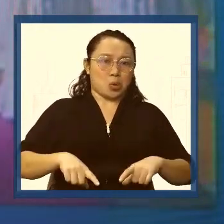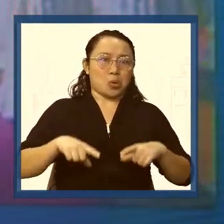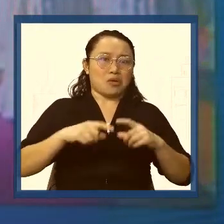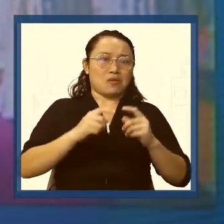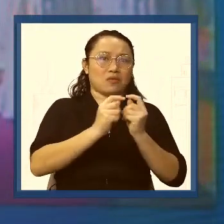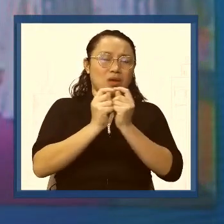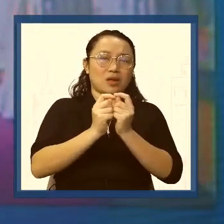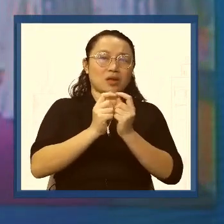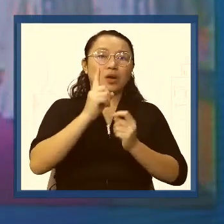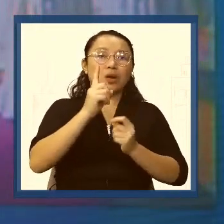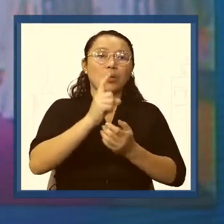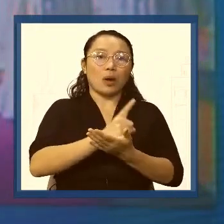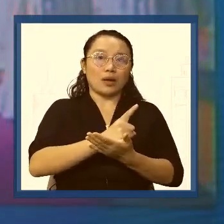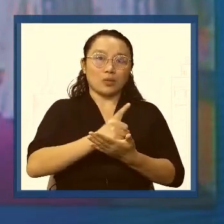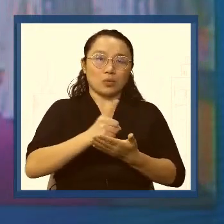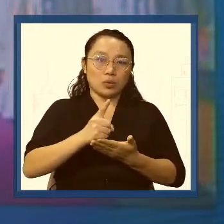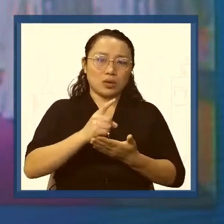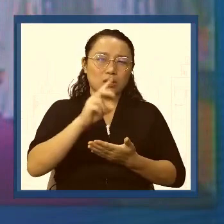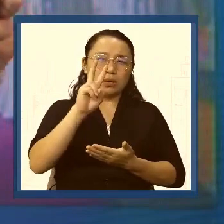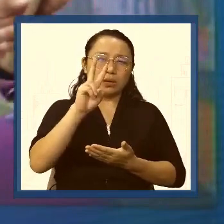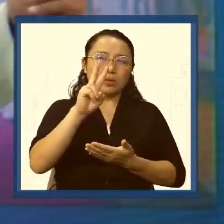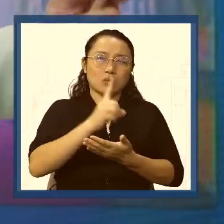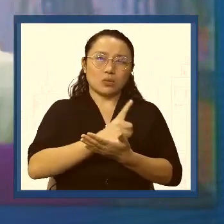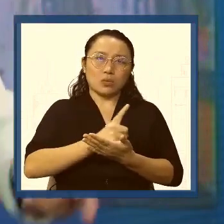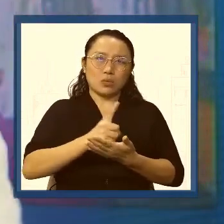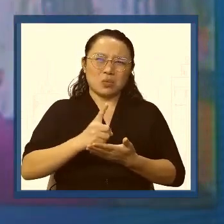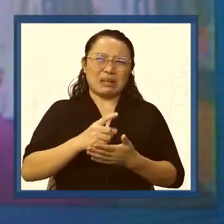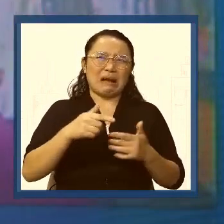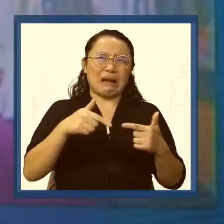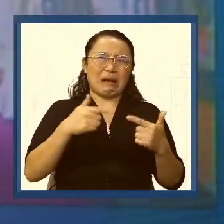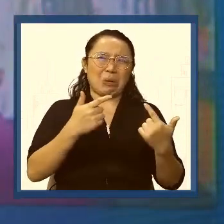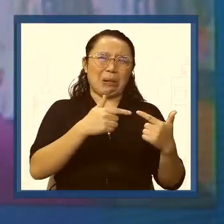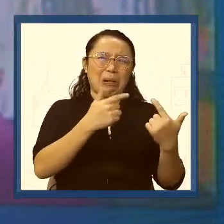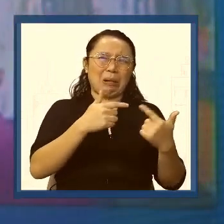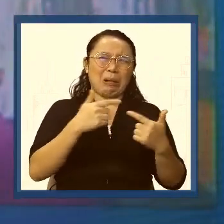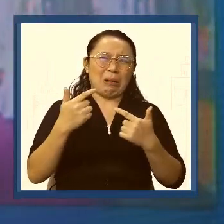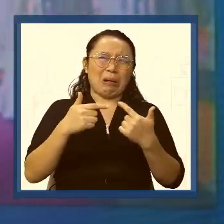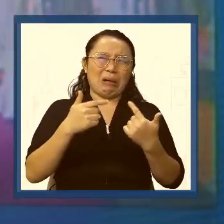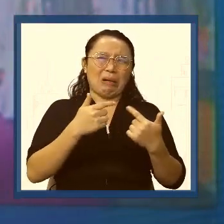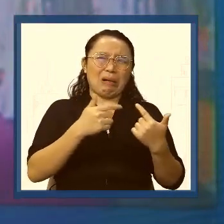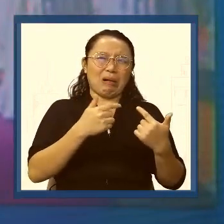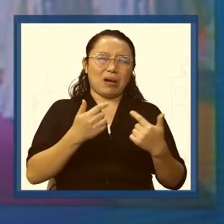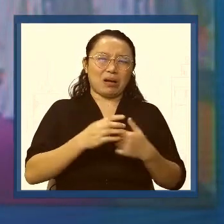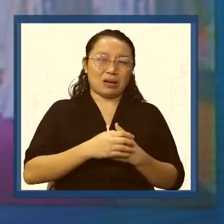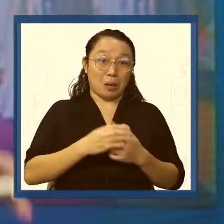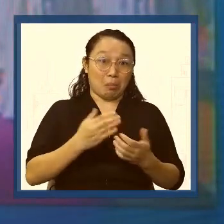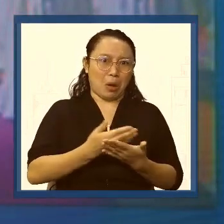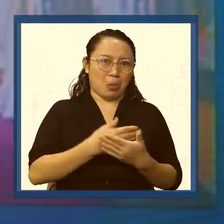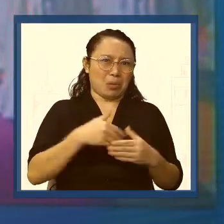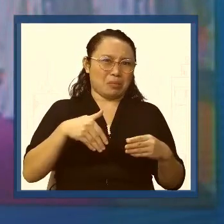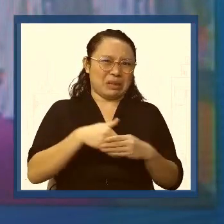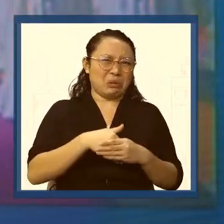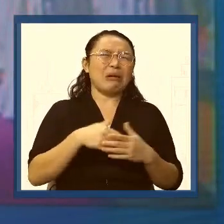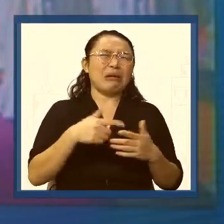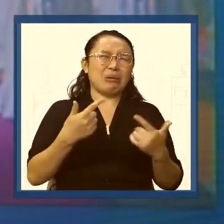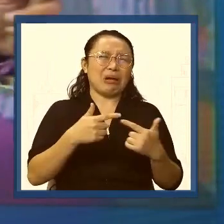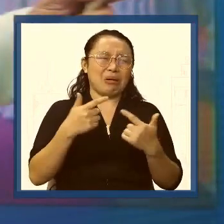dagtag isa kasimana, duwa kasimana, daghan na kayong away ang nahitabo sa magdiayon. Hangtod